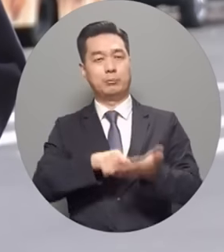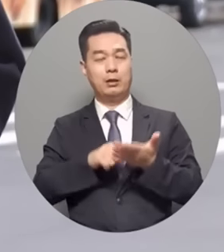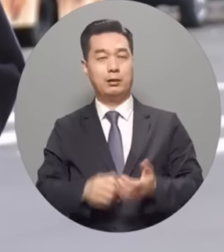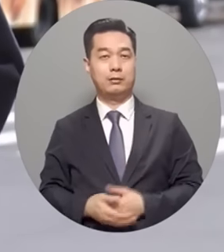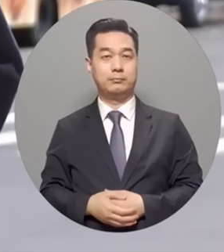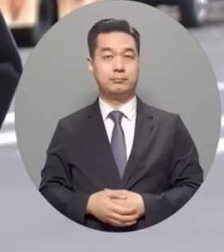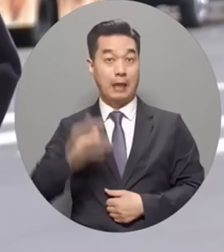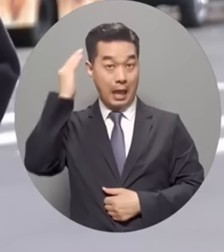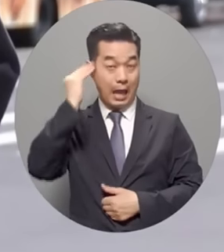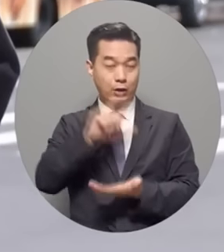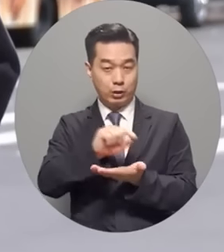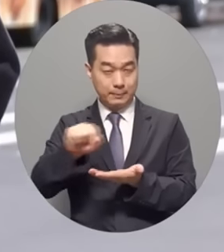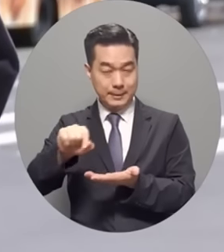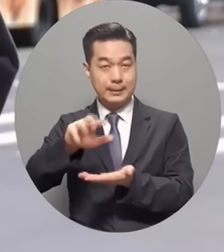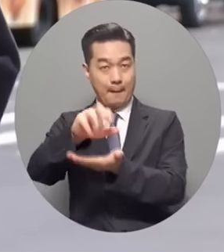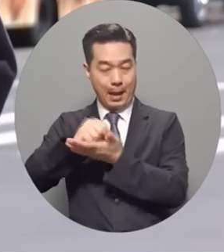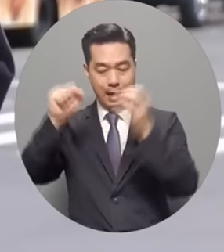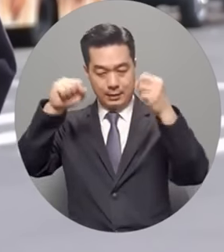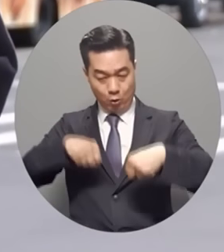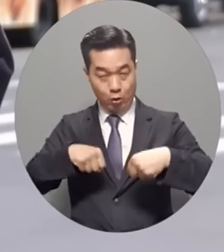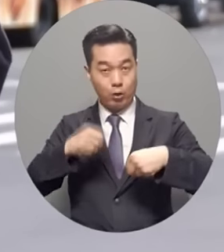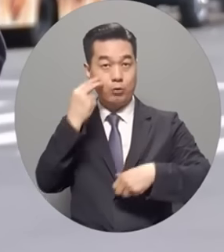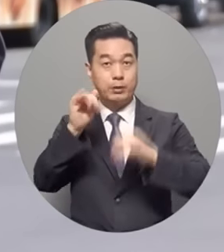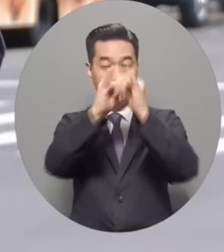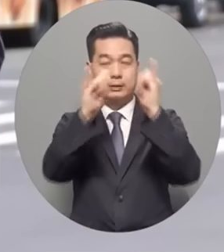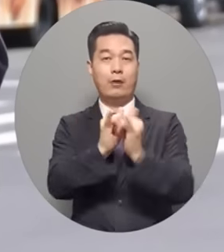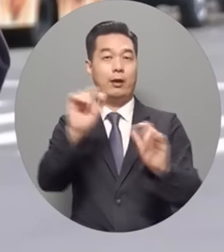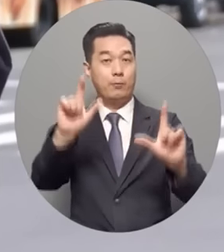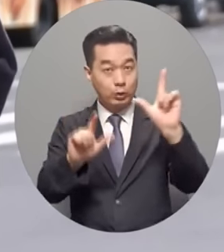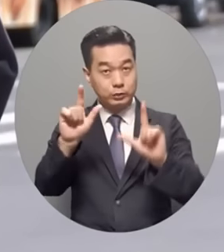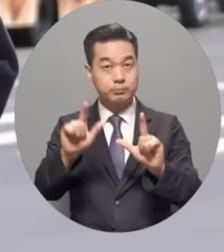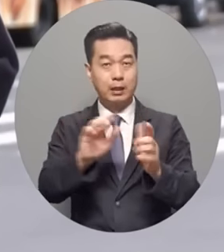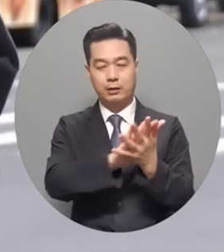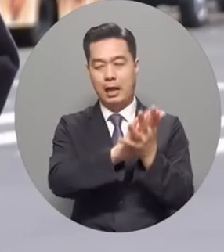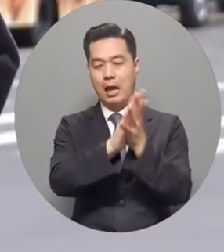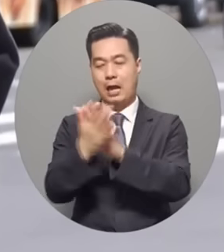음식을 받아들이는 미국 사회의 모습을 통해 달라진 한국의